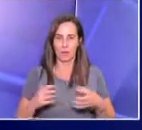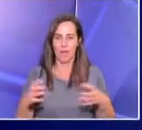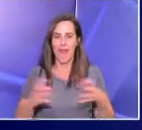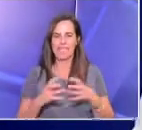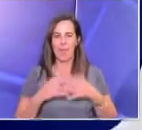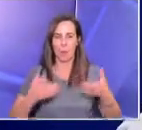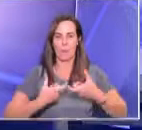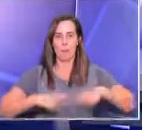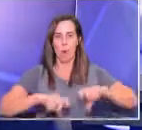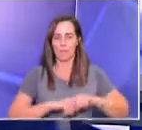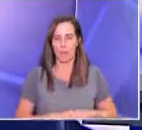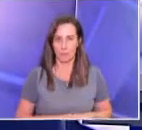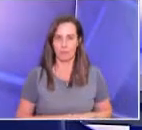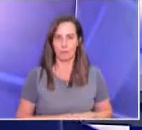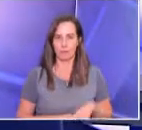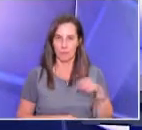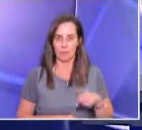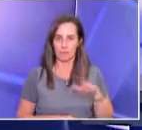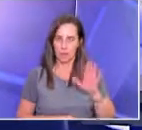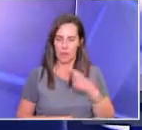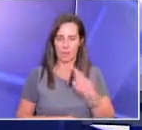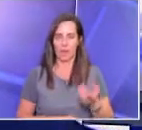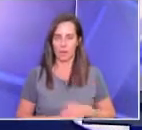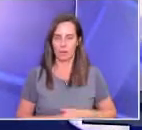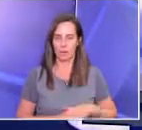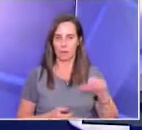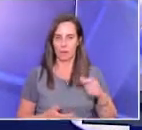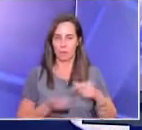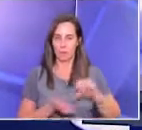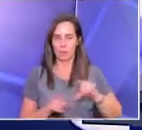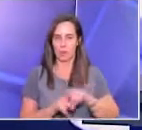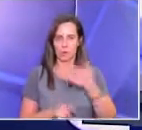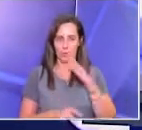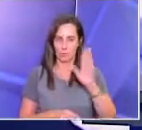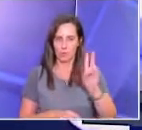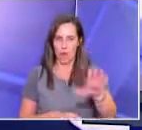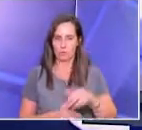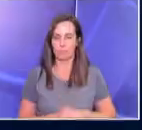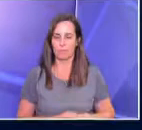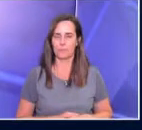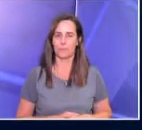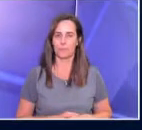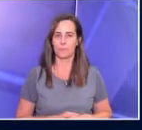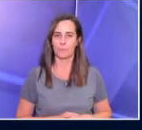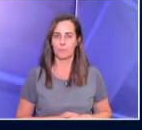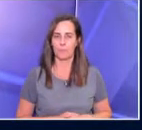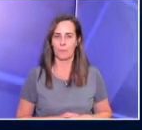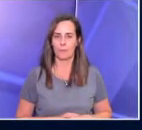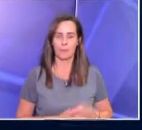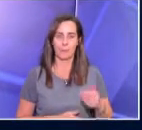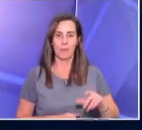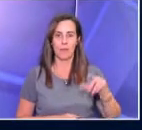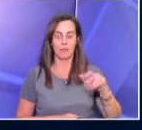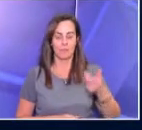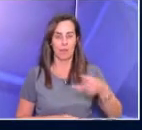העשייה הגדולה ביותר במועצת העיר, שזו גם אמירה בעיר כמו ירושלים. אל תזוזי רגע, חגי. אלקין,